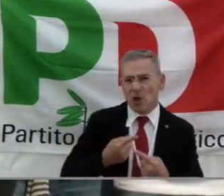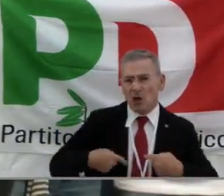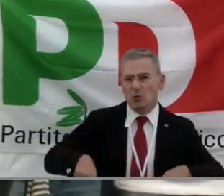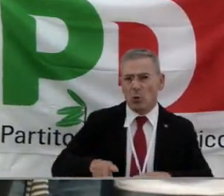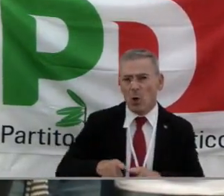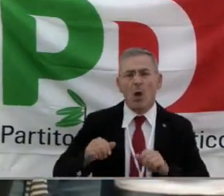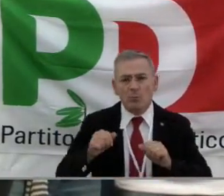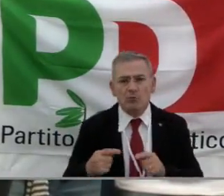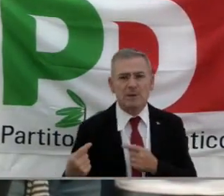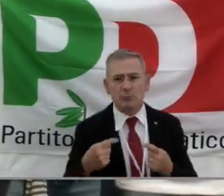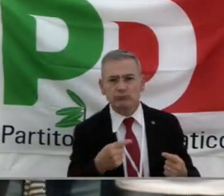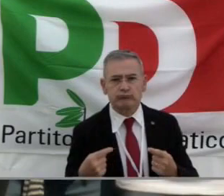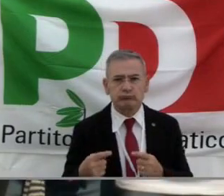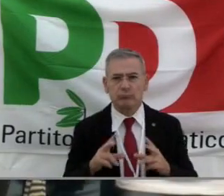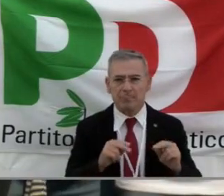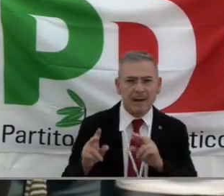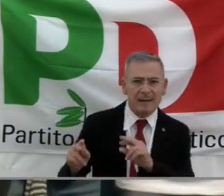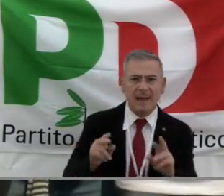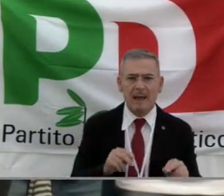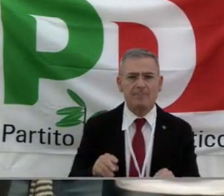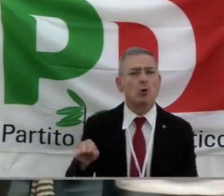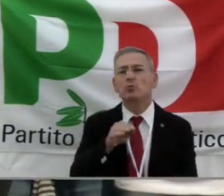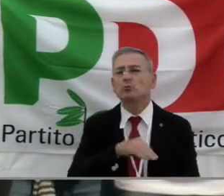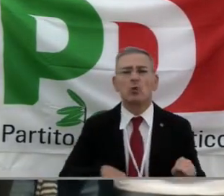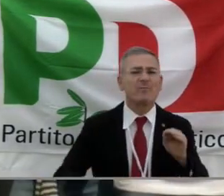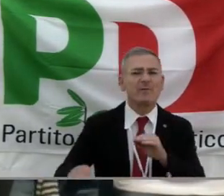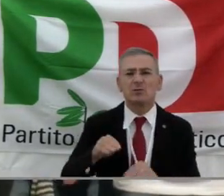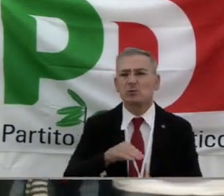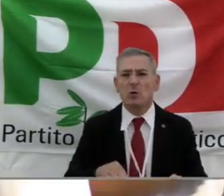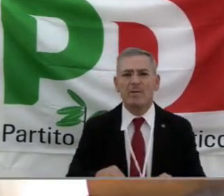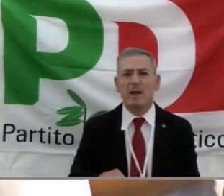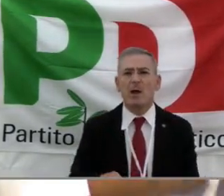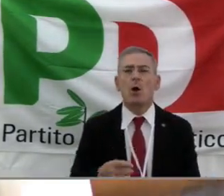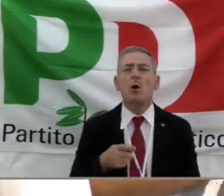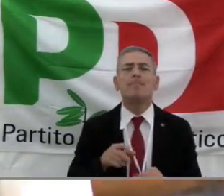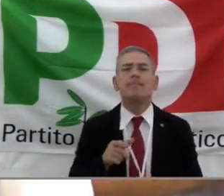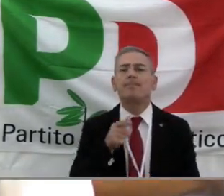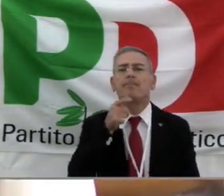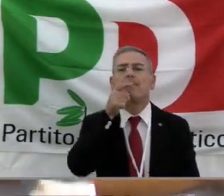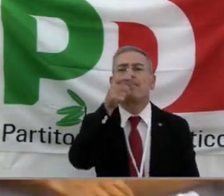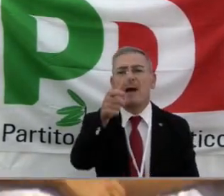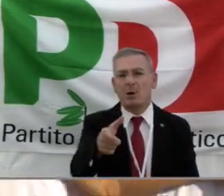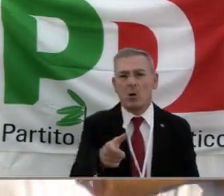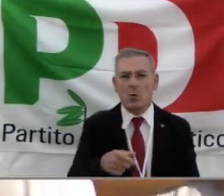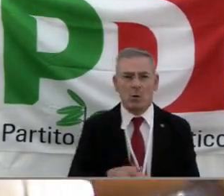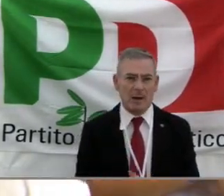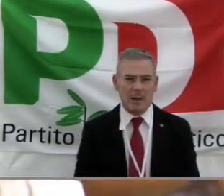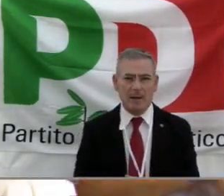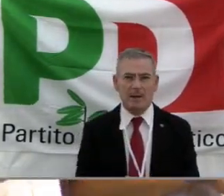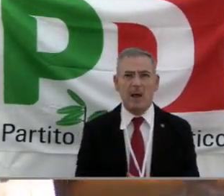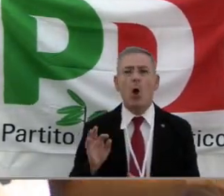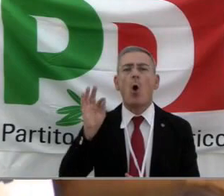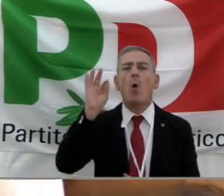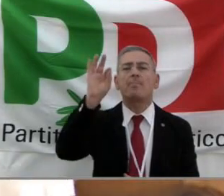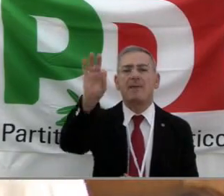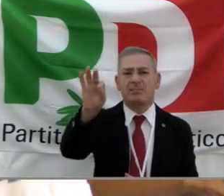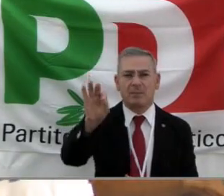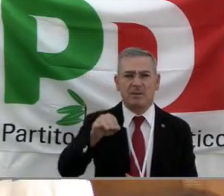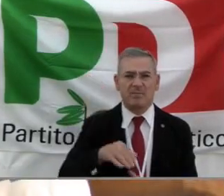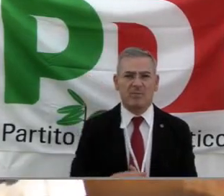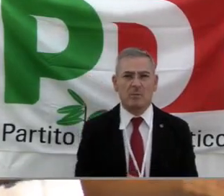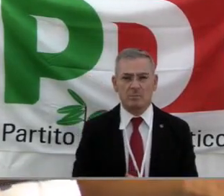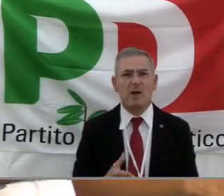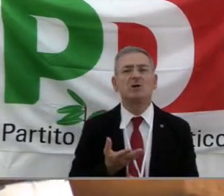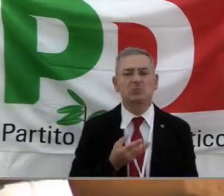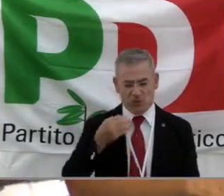possiamo discuterne. Dove siete? Pronunciate la parola, indicate l'obiettivo,